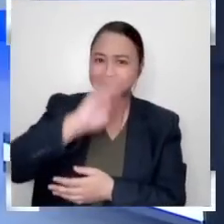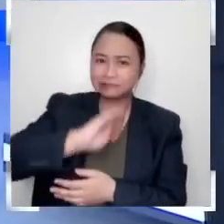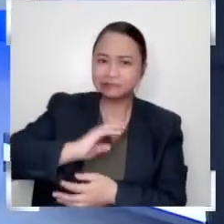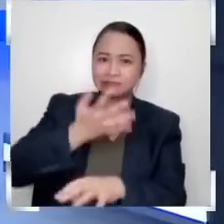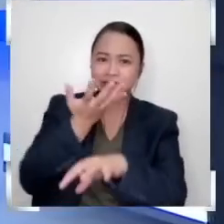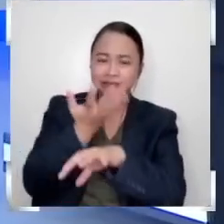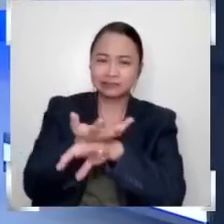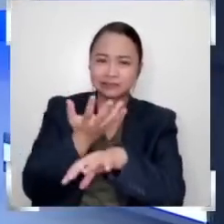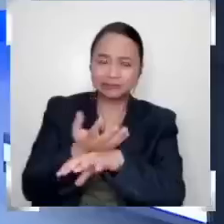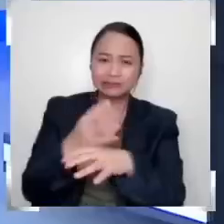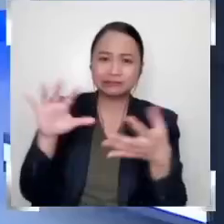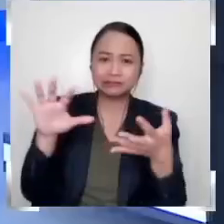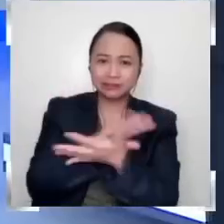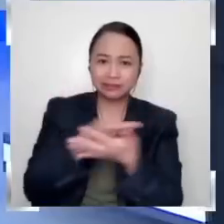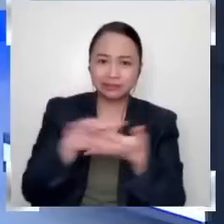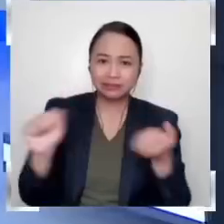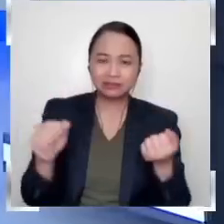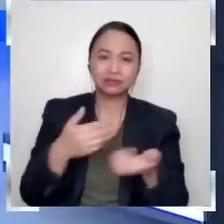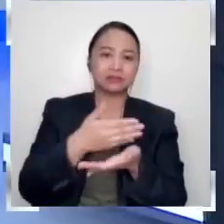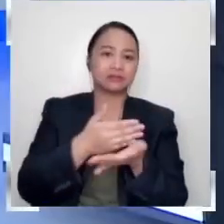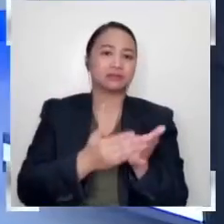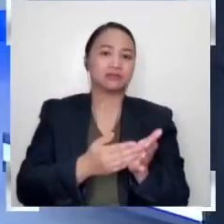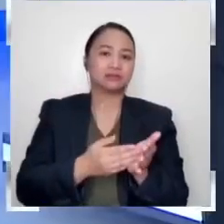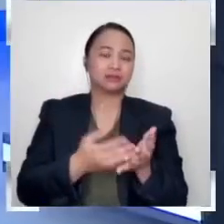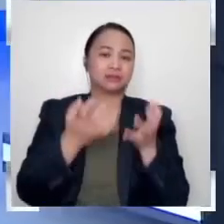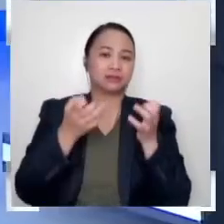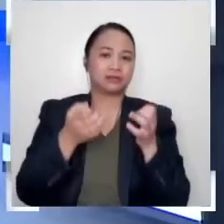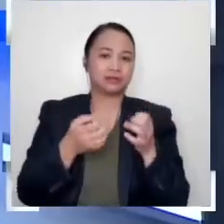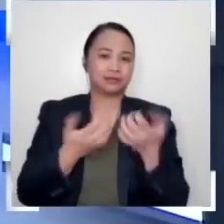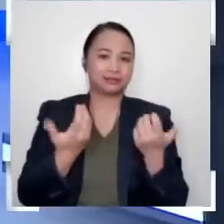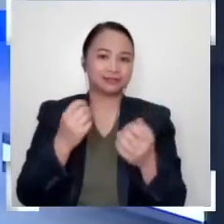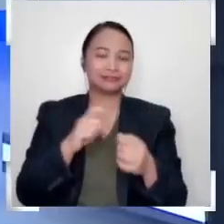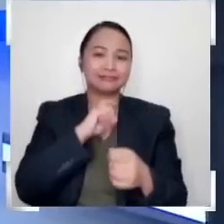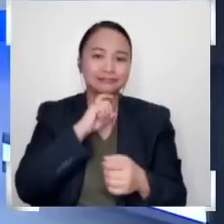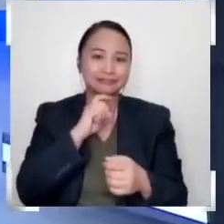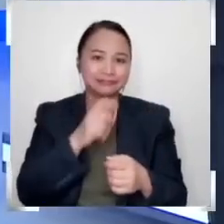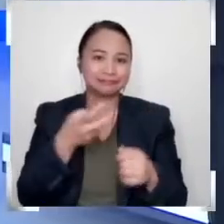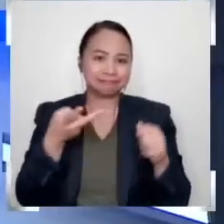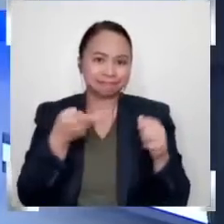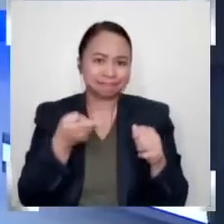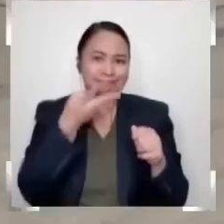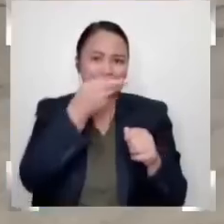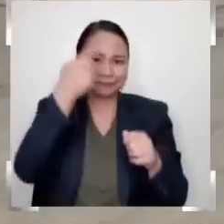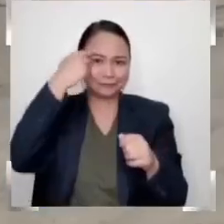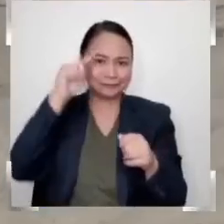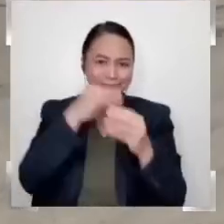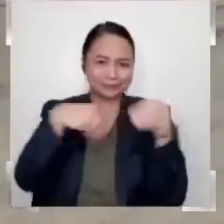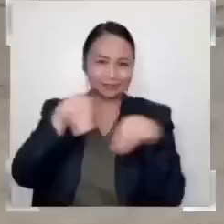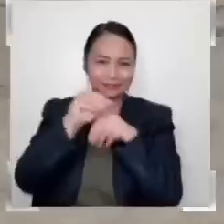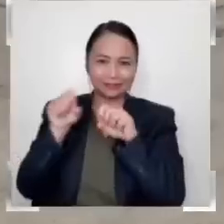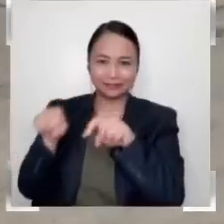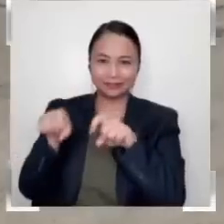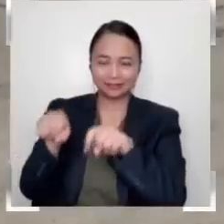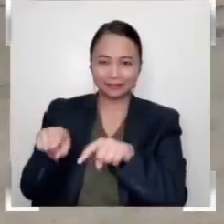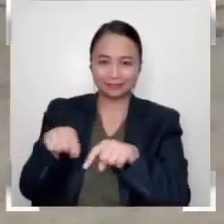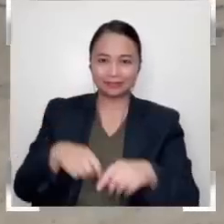hininalang kinarne para ibenta ang mga parte. Saksi, si Oscar Oida.